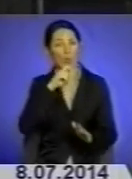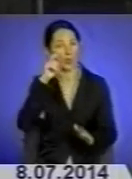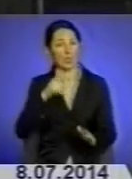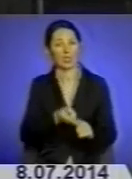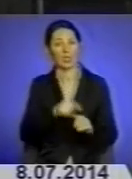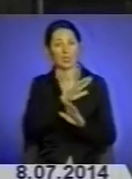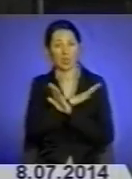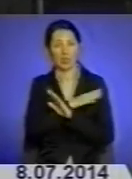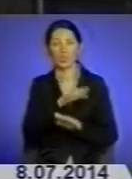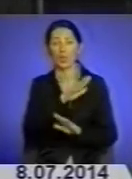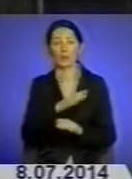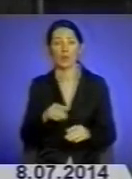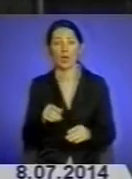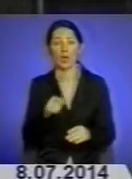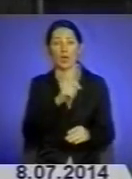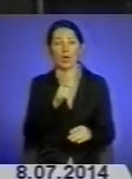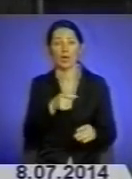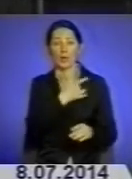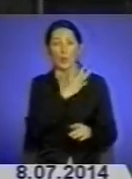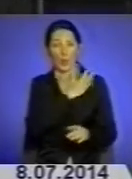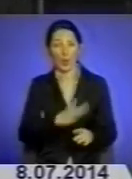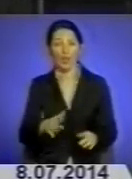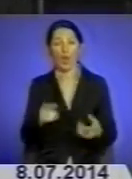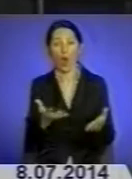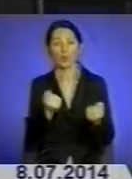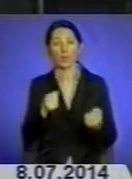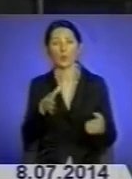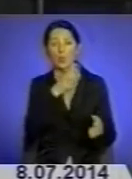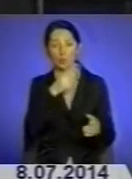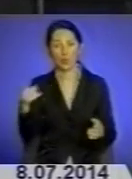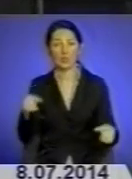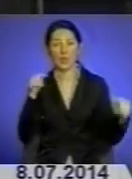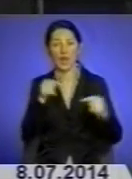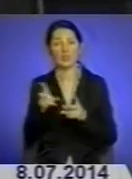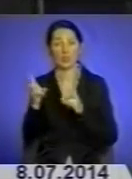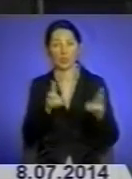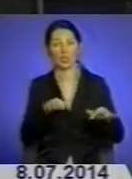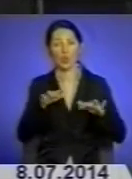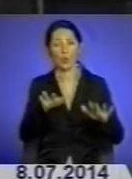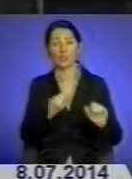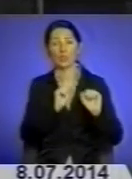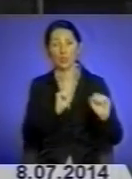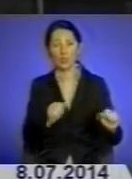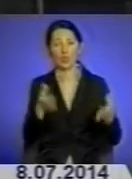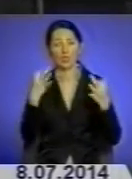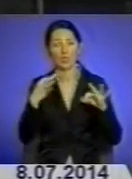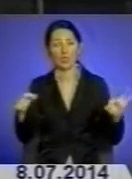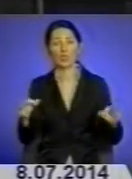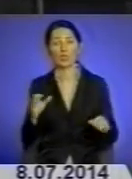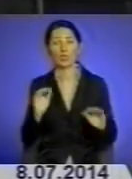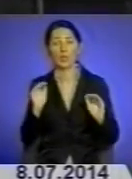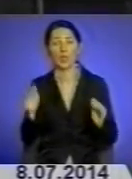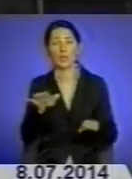контузії чи каліцтва, одержаних під час антитерористичної операції, захищаючи незалежність, суверенітет та територіальну